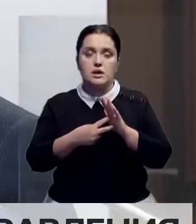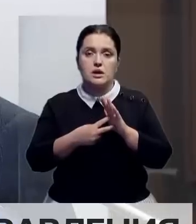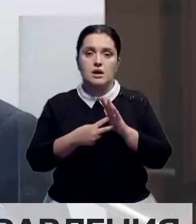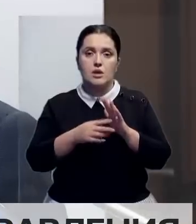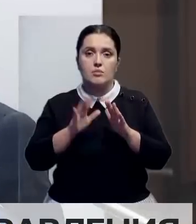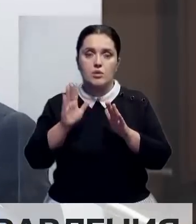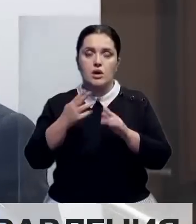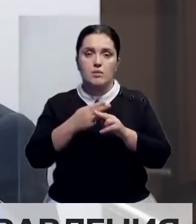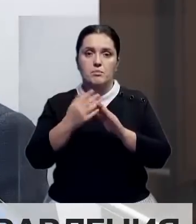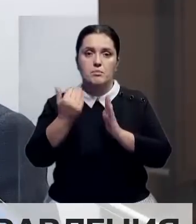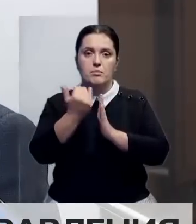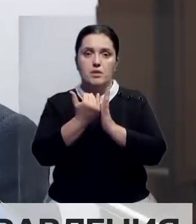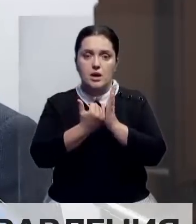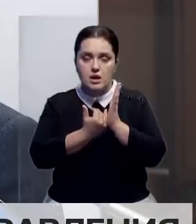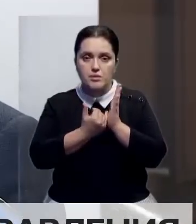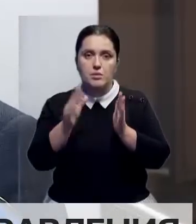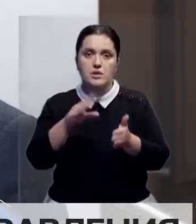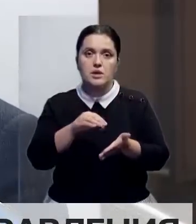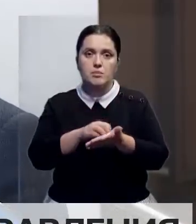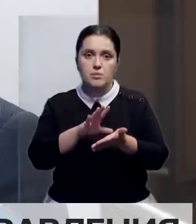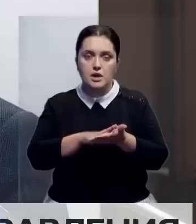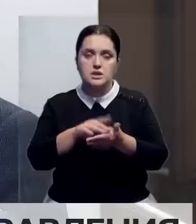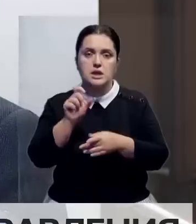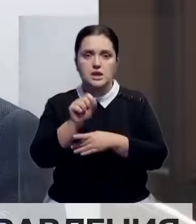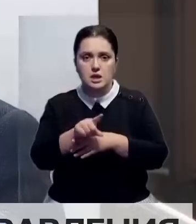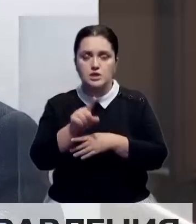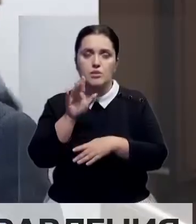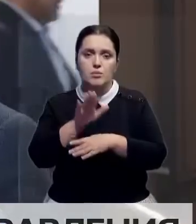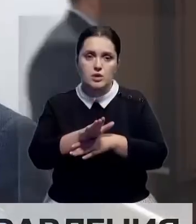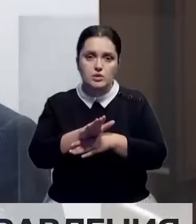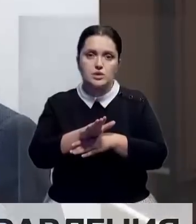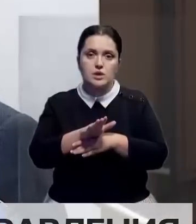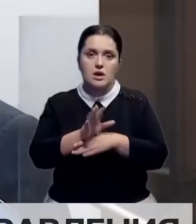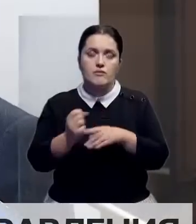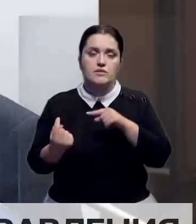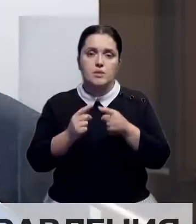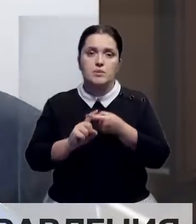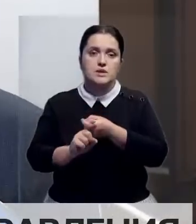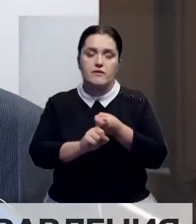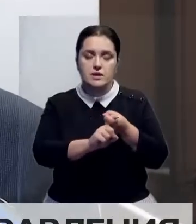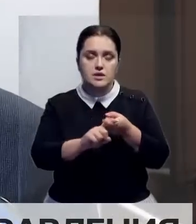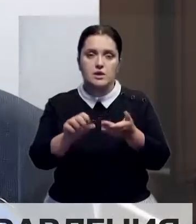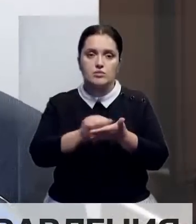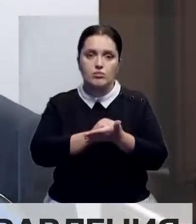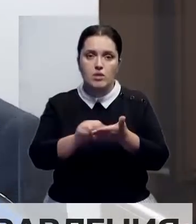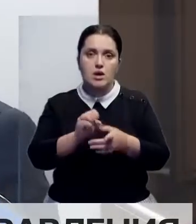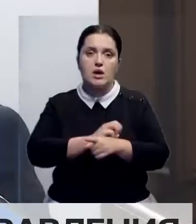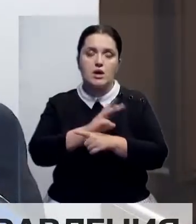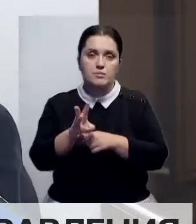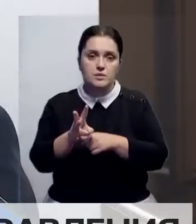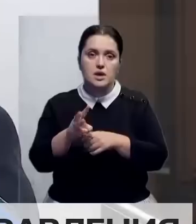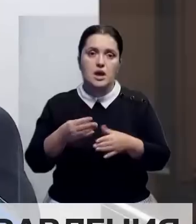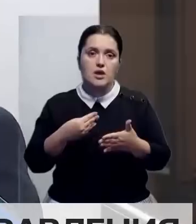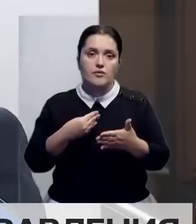все эти программы, эти все показатели, задачи, поручения, как они взаимосвязаны с другими документами, как обеспечены они